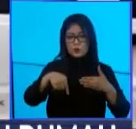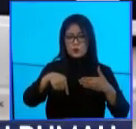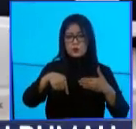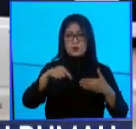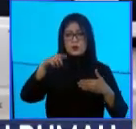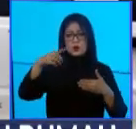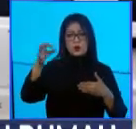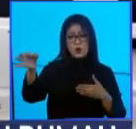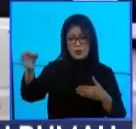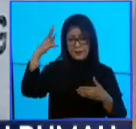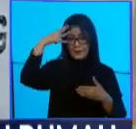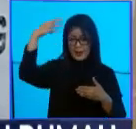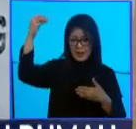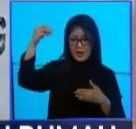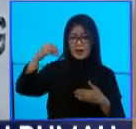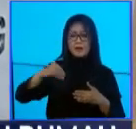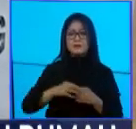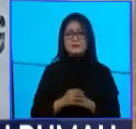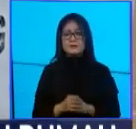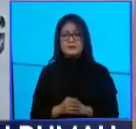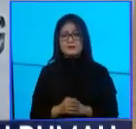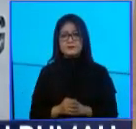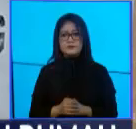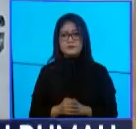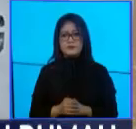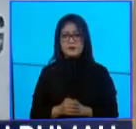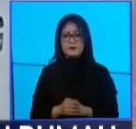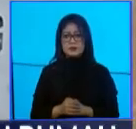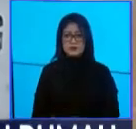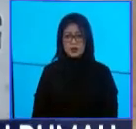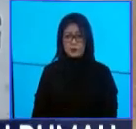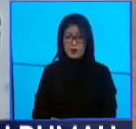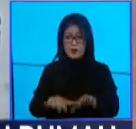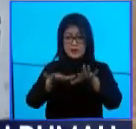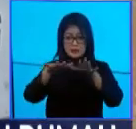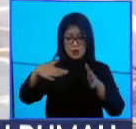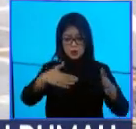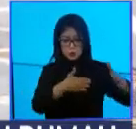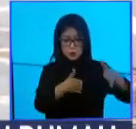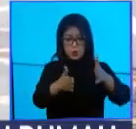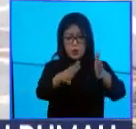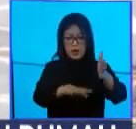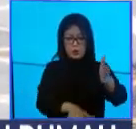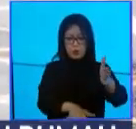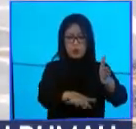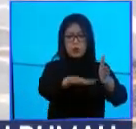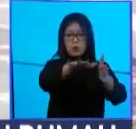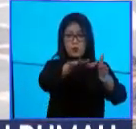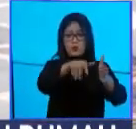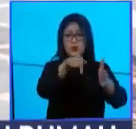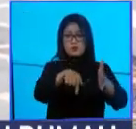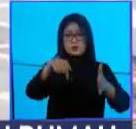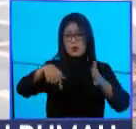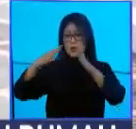Pariaman, Sumatera Barat. Selain merendam badan jalan, banjir juga merendam puskesmas Sintuk yang berada di pinggir jalan nasional.